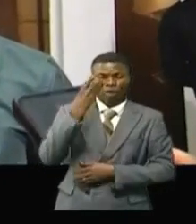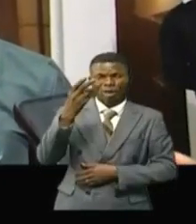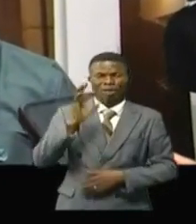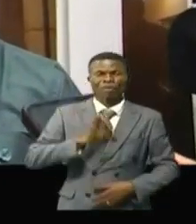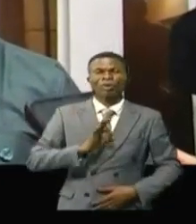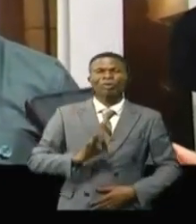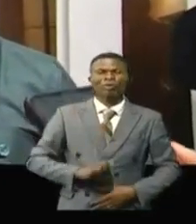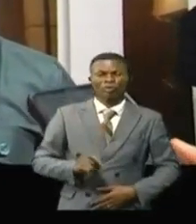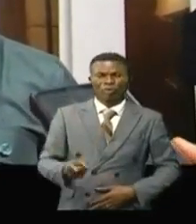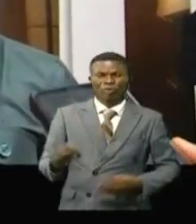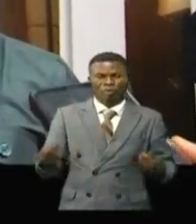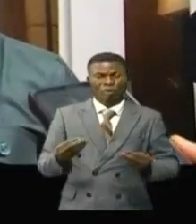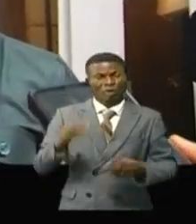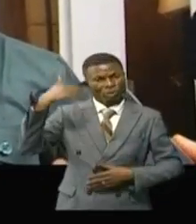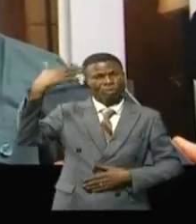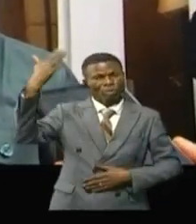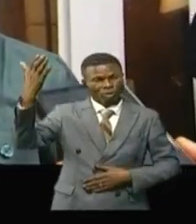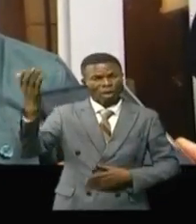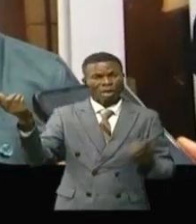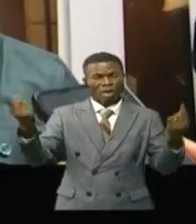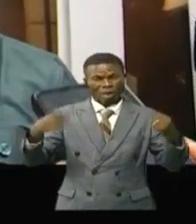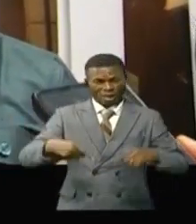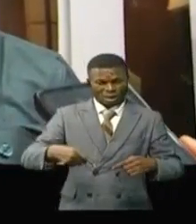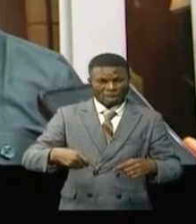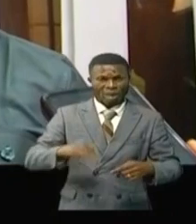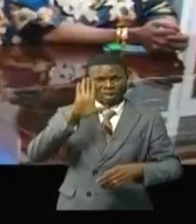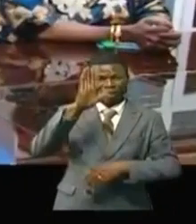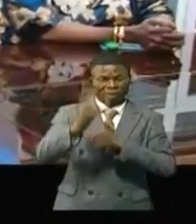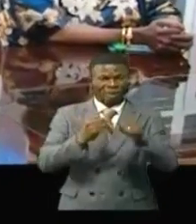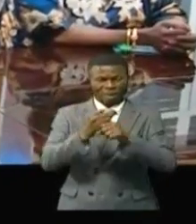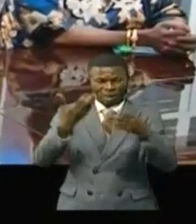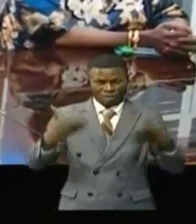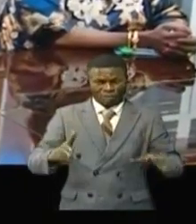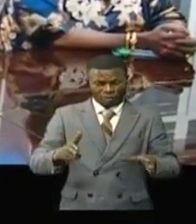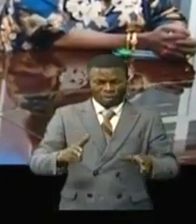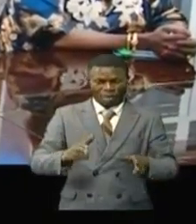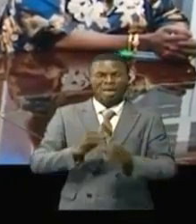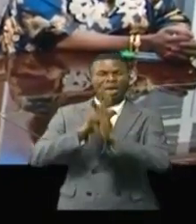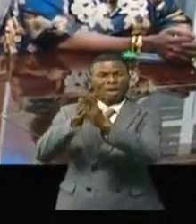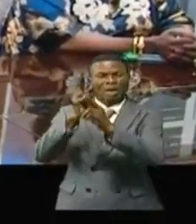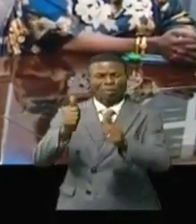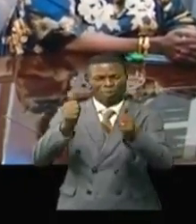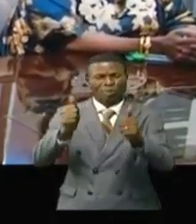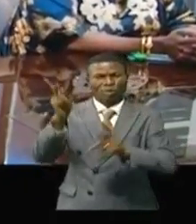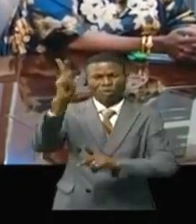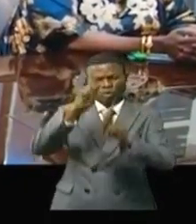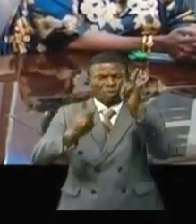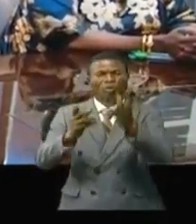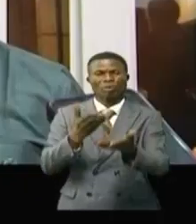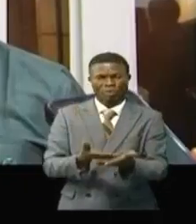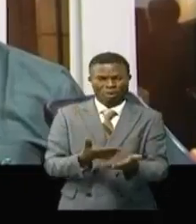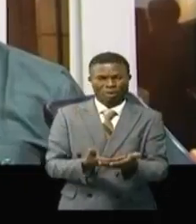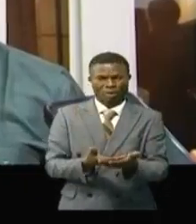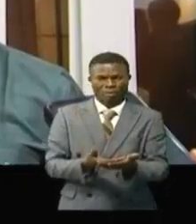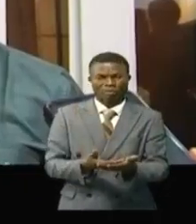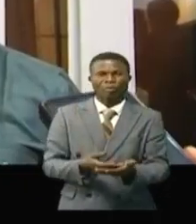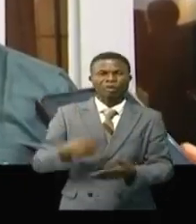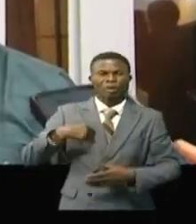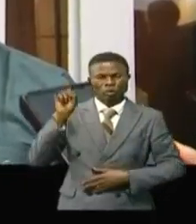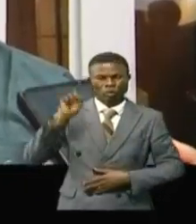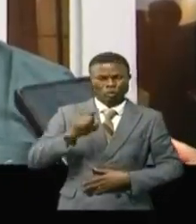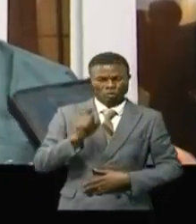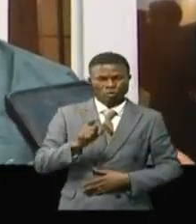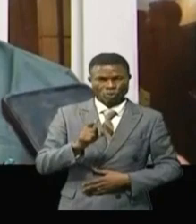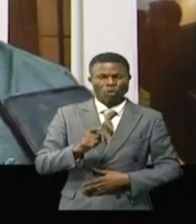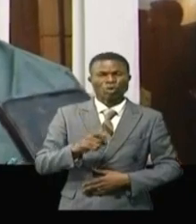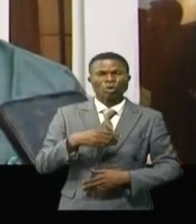que demain, quand il sera devant la population, qu'il sache justifier son mandat. Il fallait que nous fassions